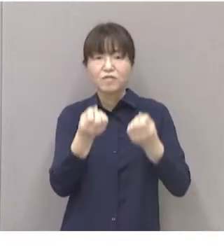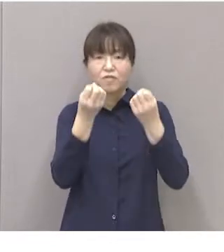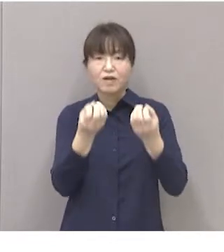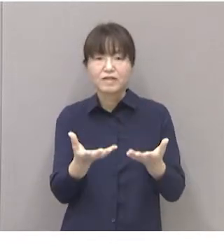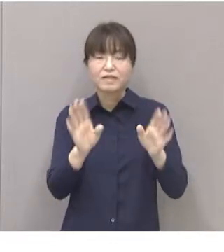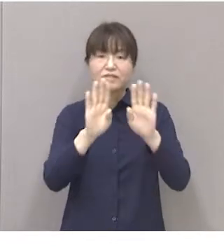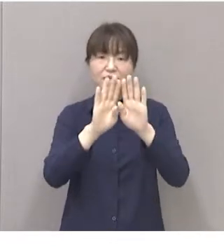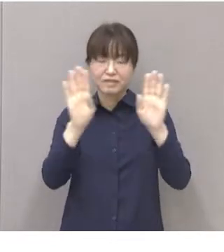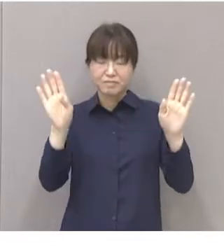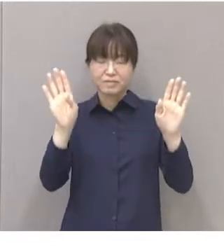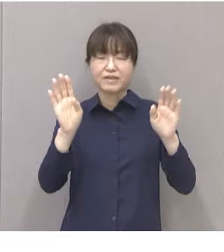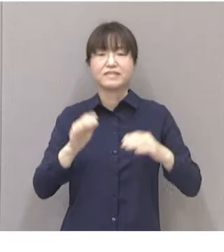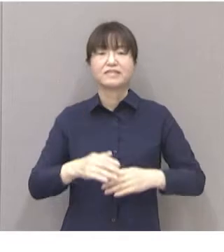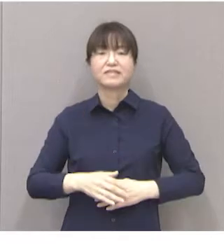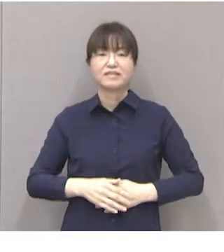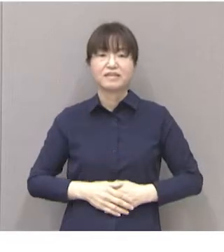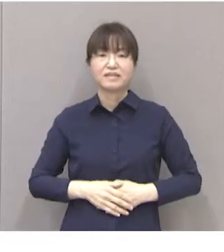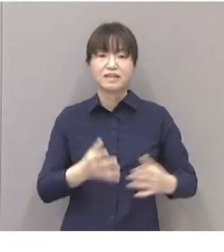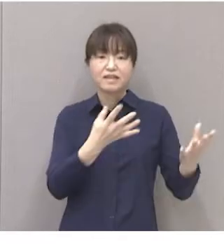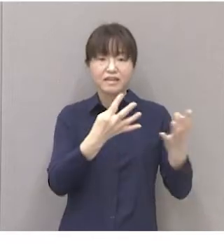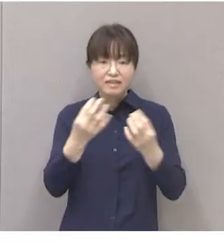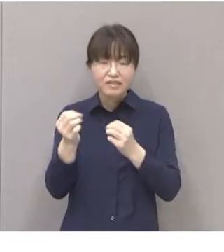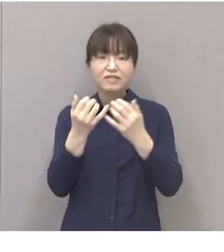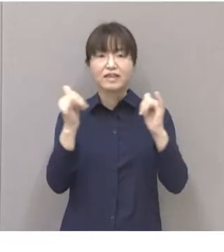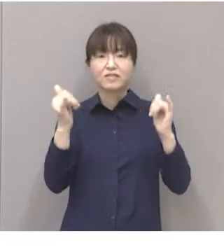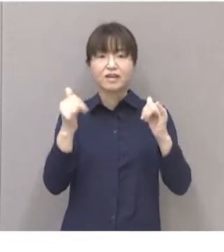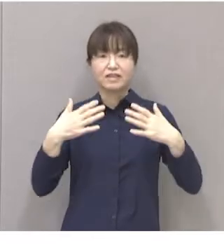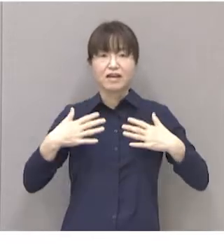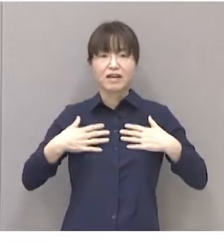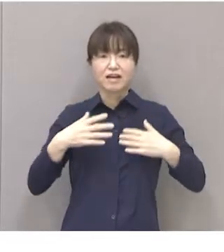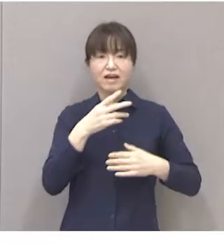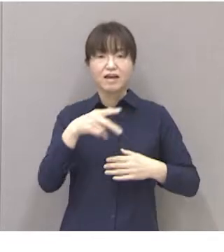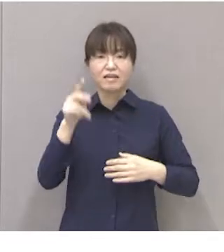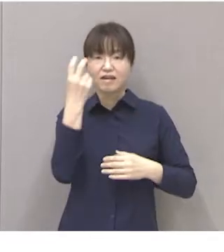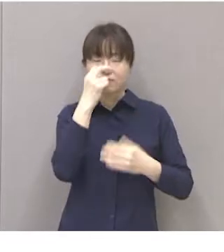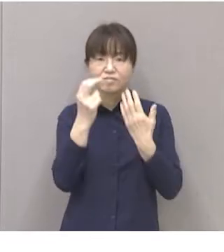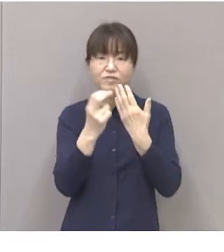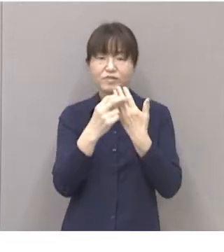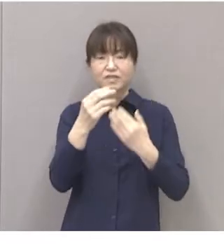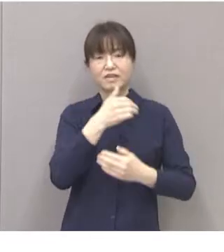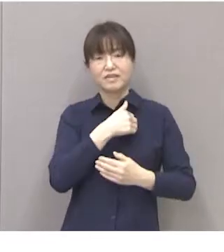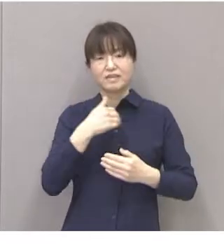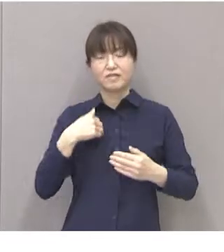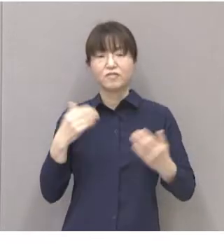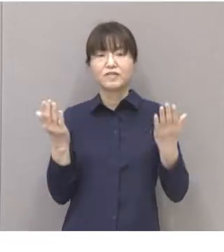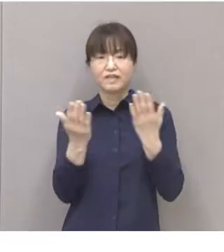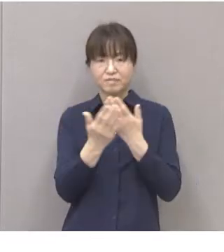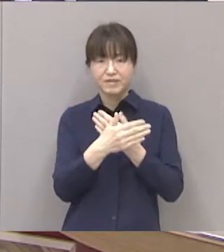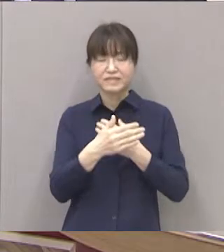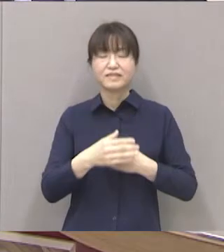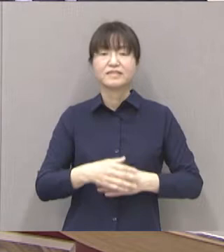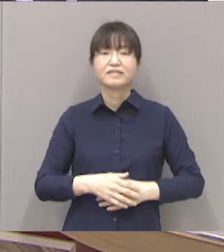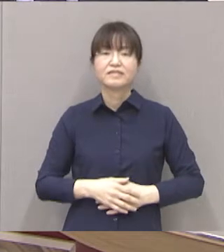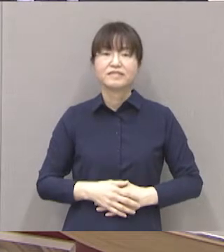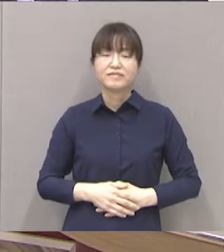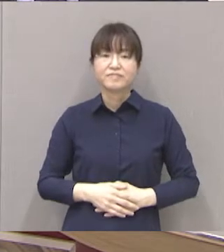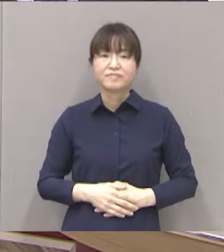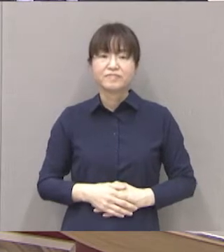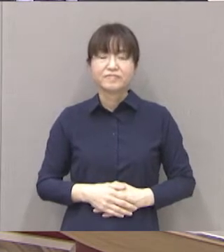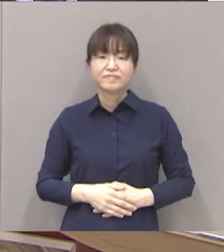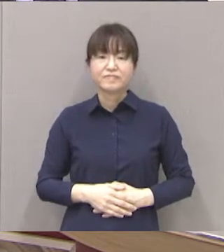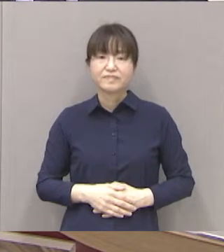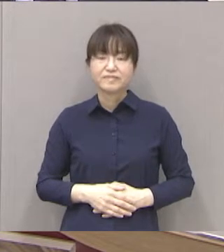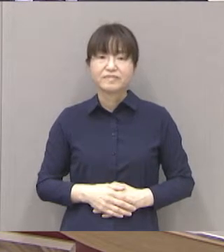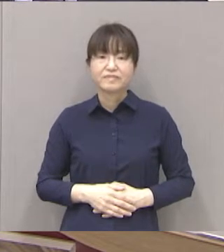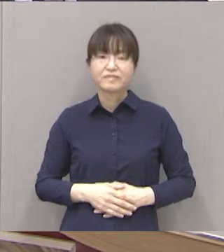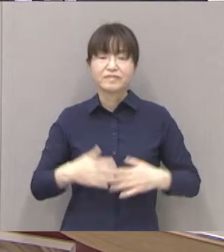導入しますこれによりより多くの方が合いがん検診を受診できるようになりますそれではここ